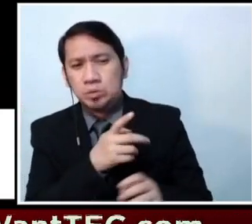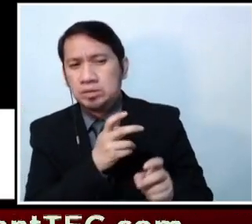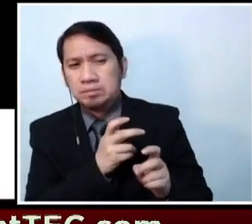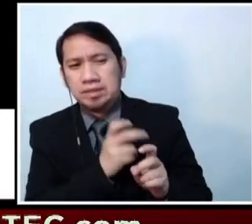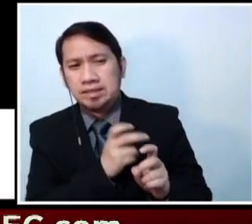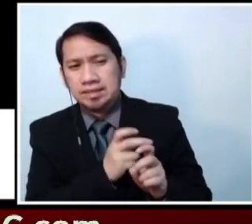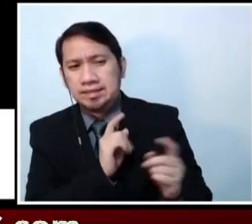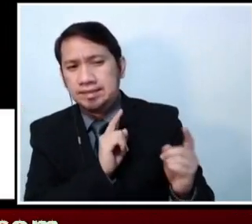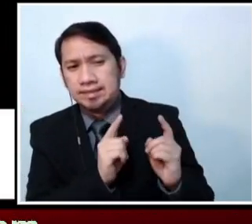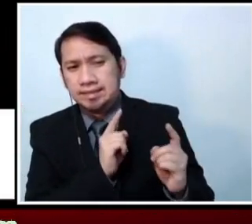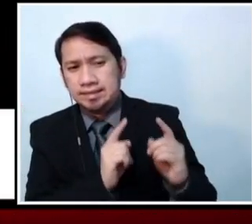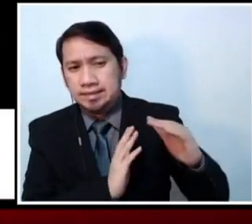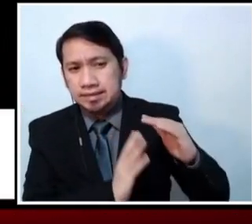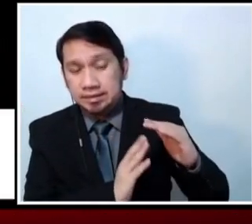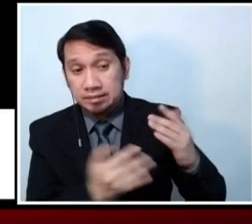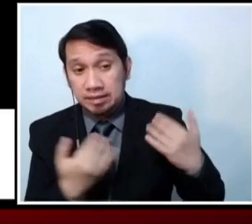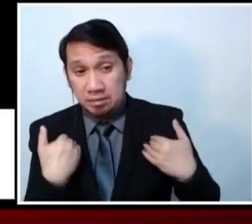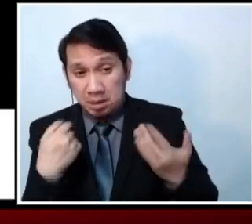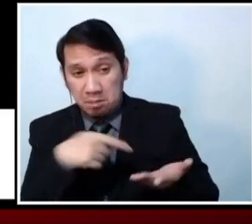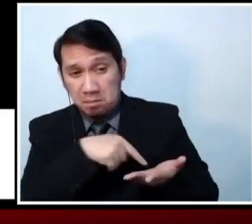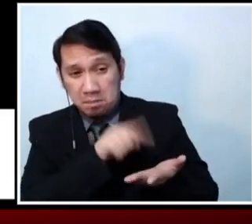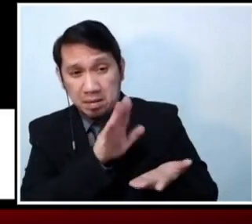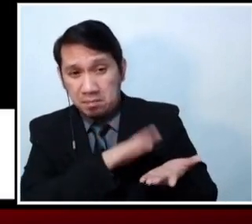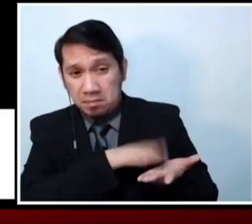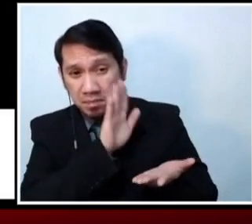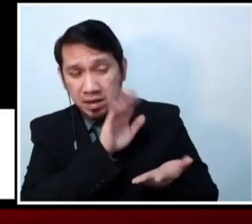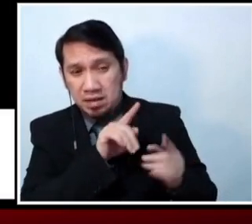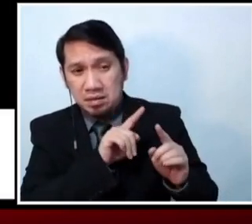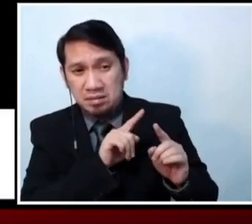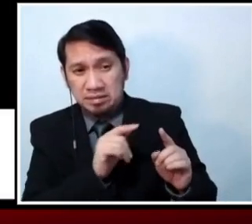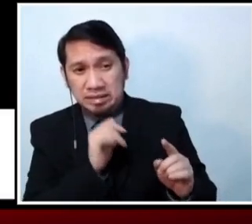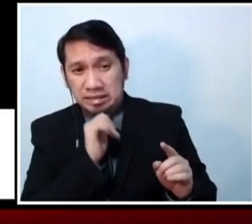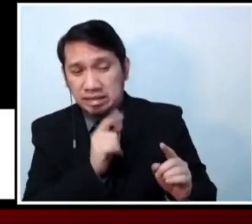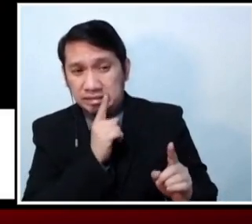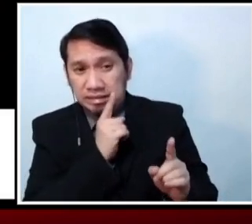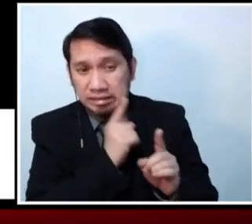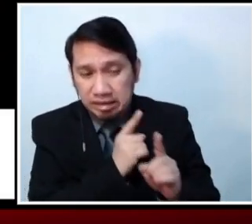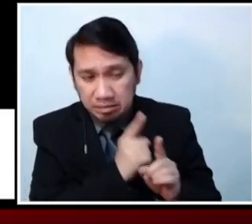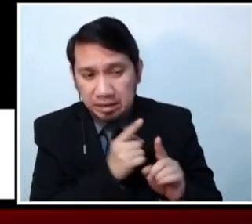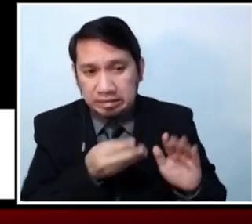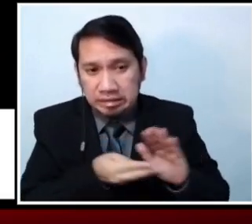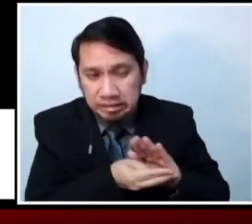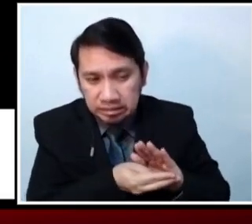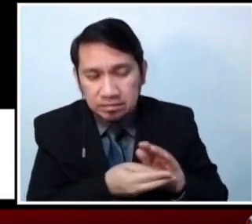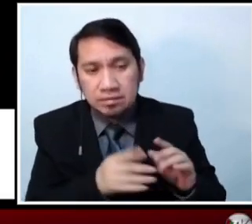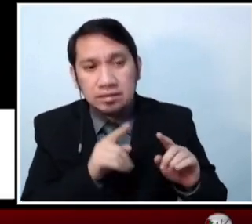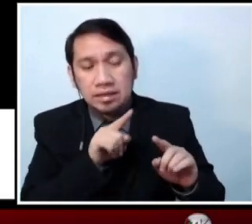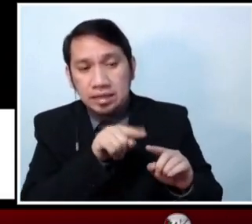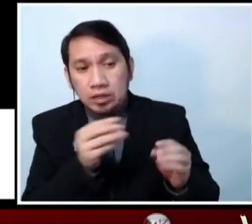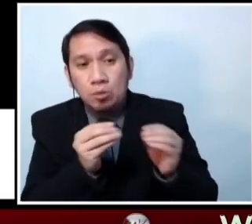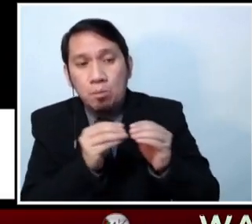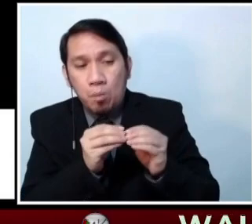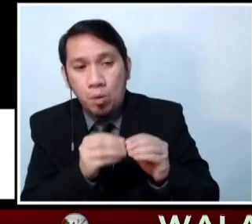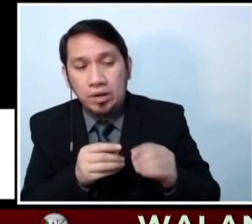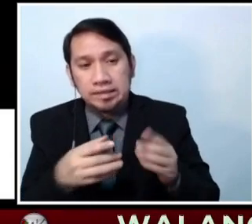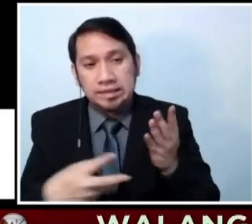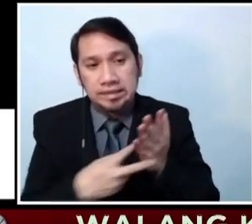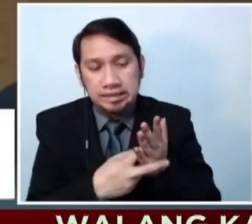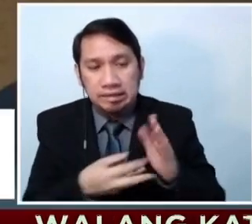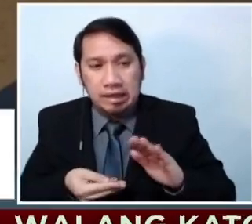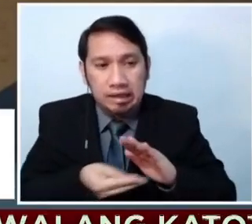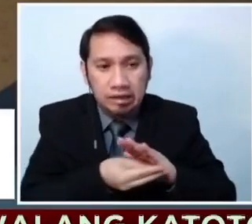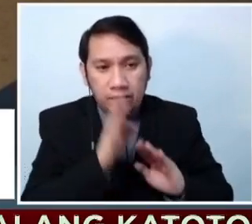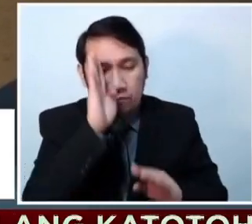kausap. Nagbayad ka na ng malaki na hindi tamang tax. Ang bagkus, kukuha pa ng mas malaking halaga para sa